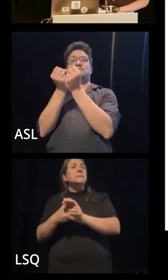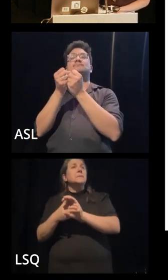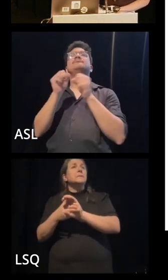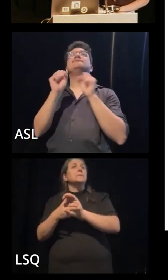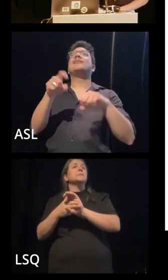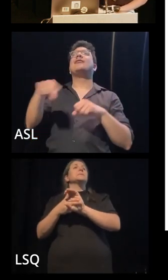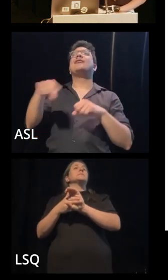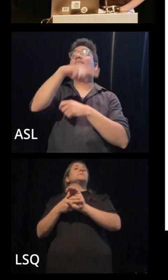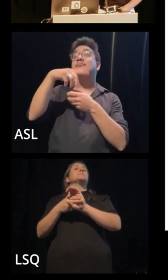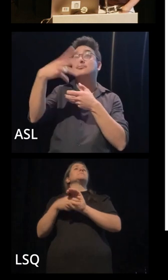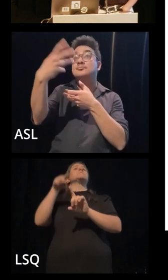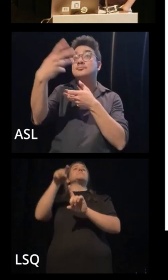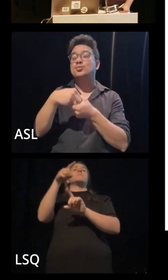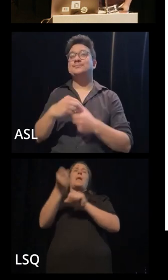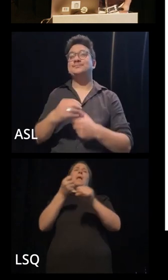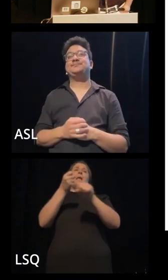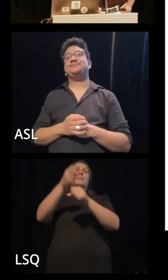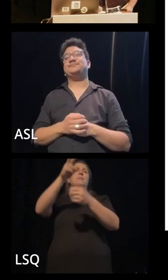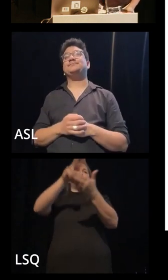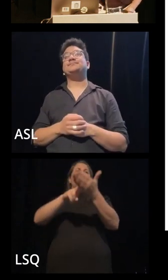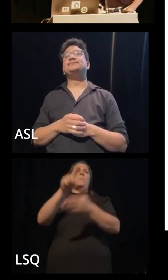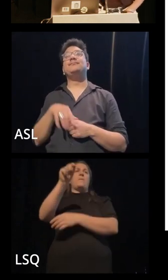l'année 2023 aussi.